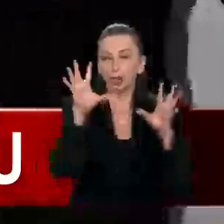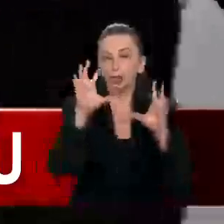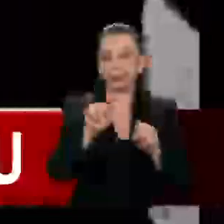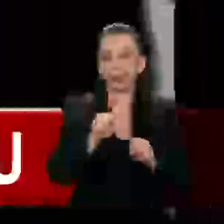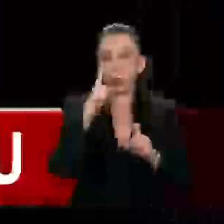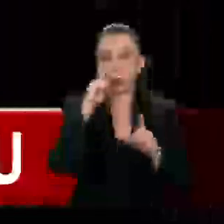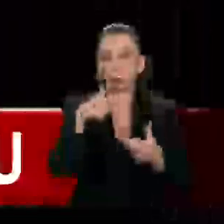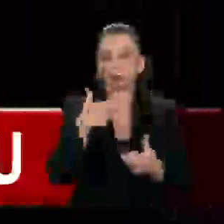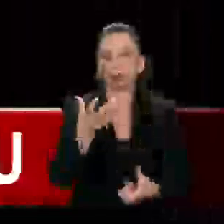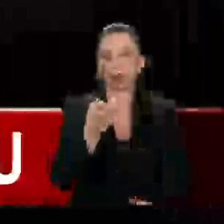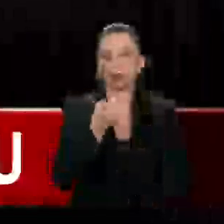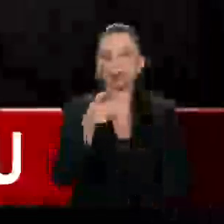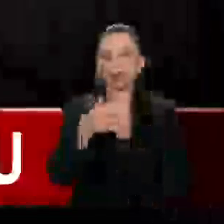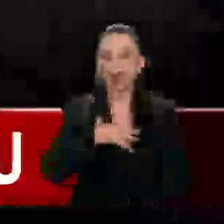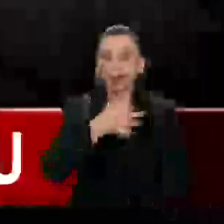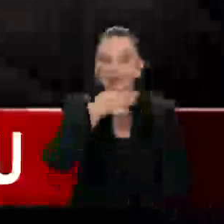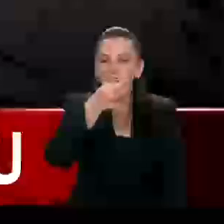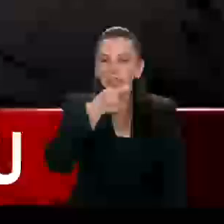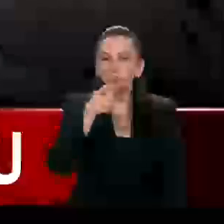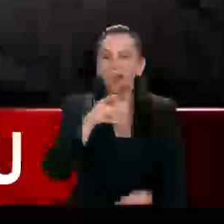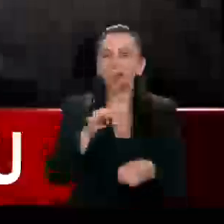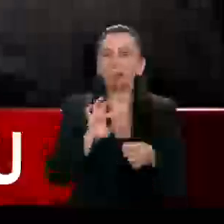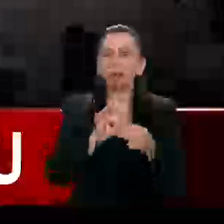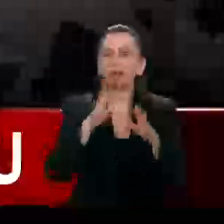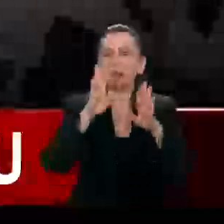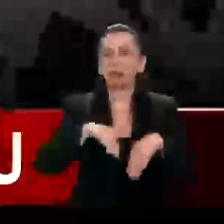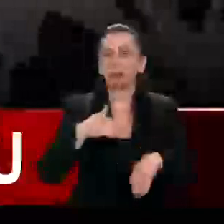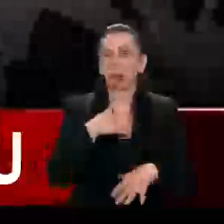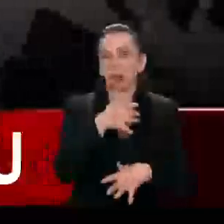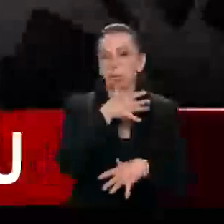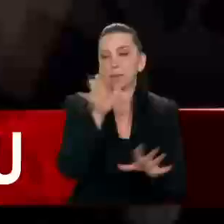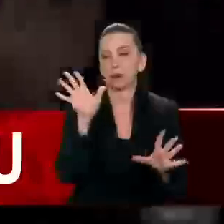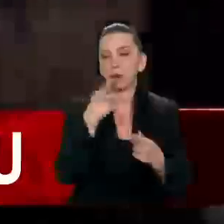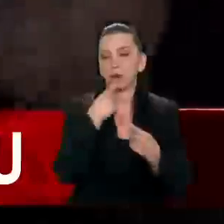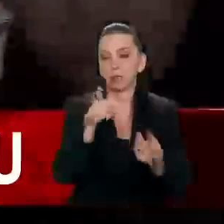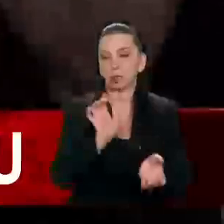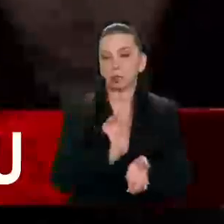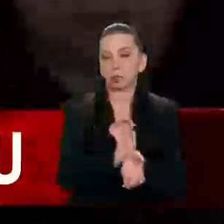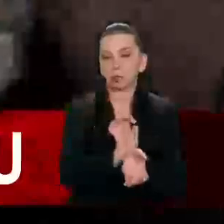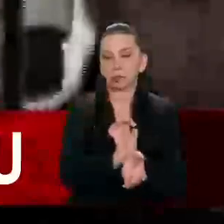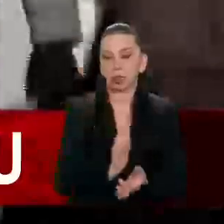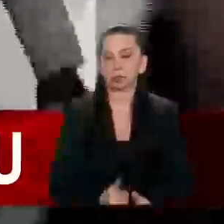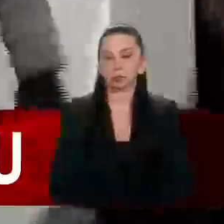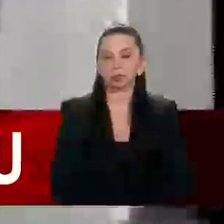yakalanarak gözaltına alındı. İfadesinde neden yıkıldığını ben de bilmiyorum dedi, tutuklandı.